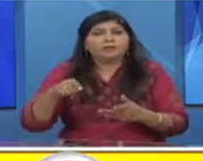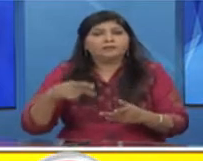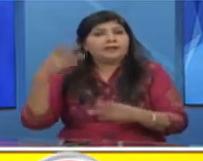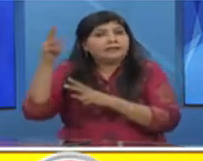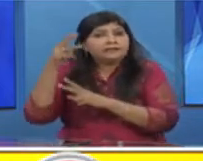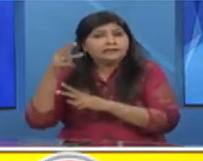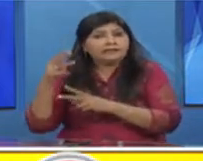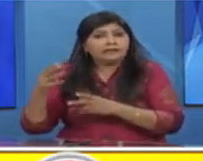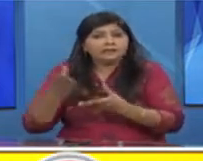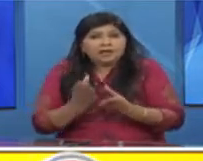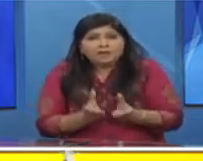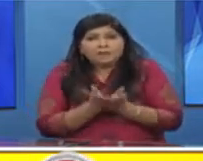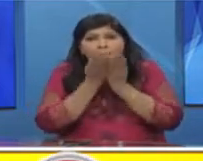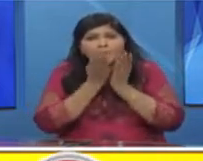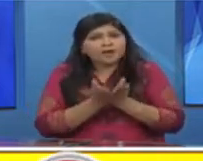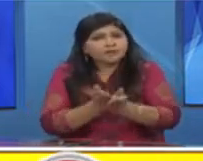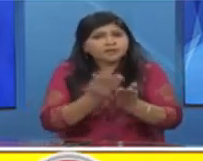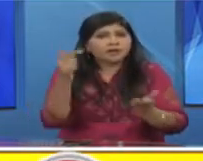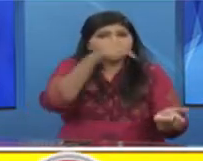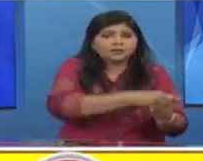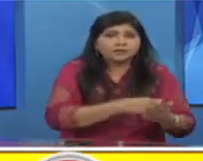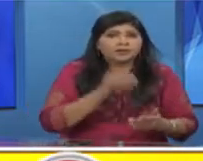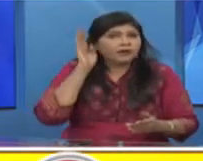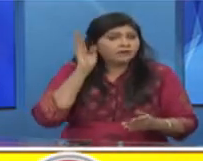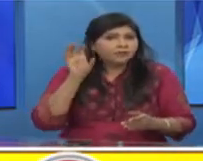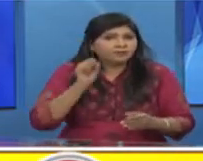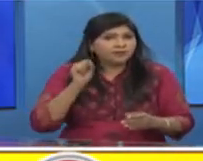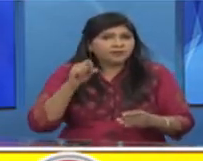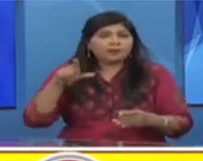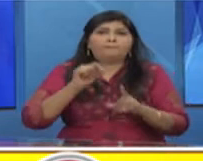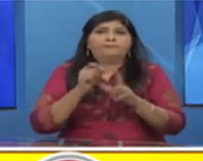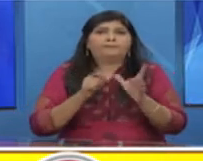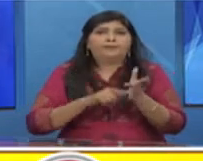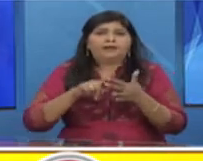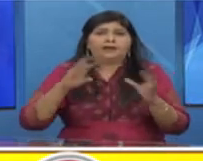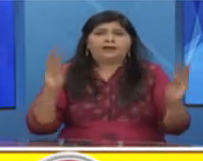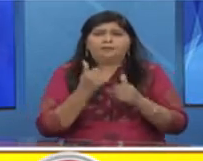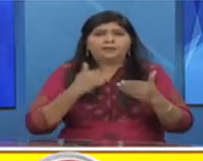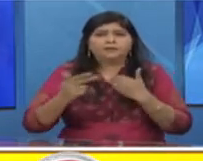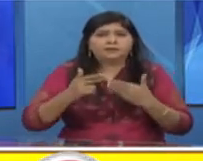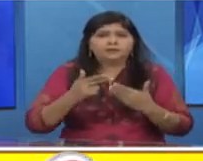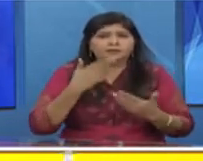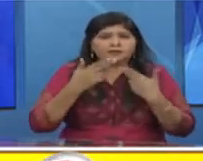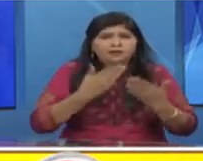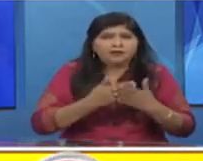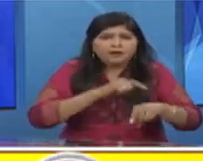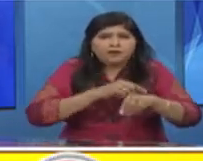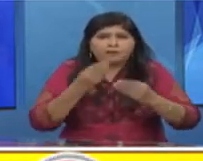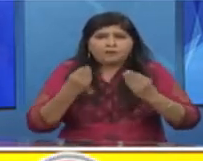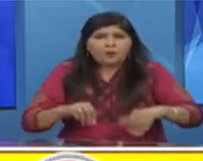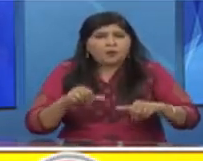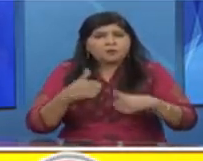साथ जहाज भेजा था। सरदार पटेल को जैसे ही इस बात की जानकारी मिली, उन्होंने बगैर समय